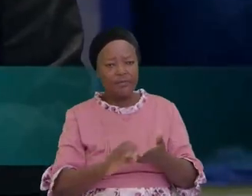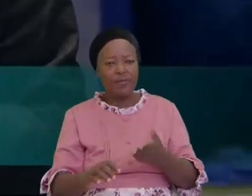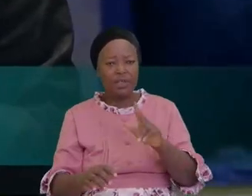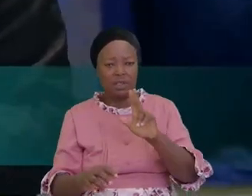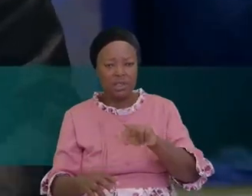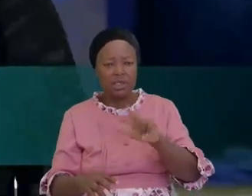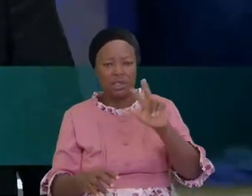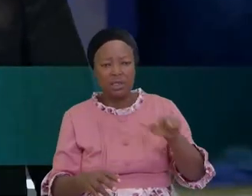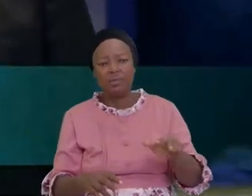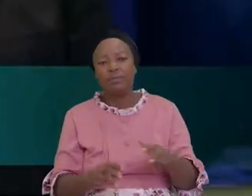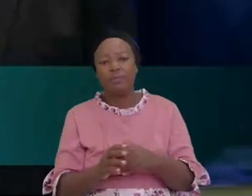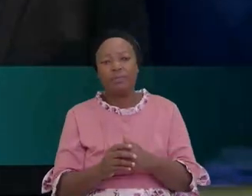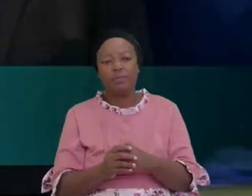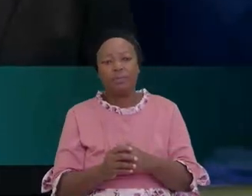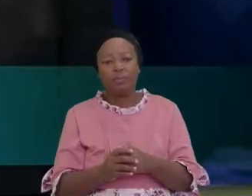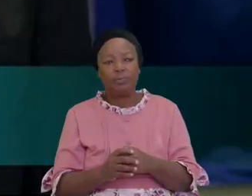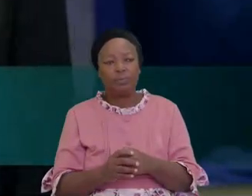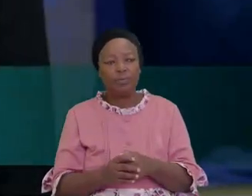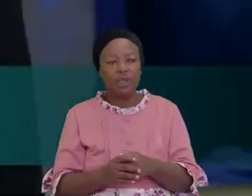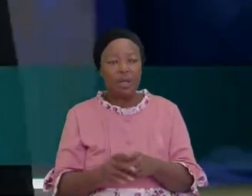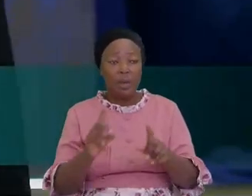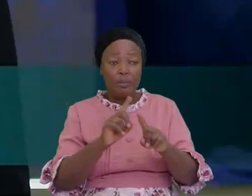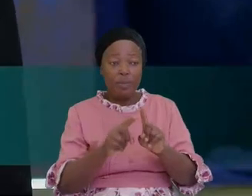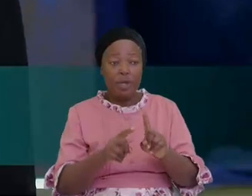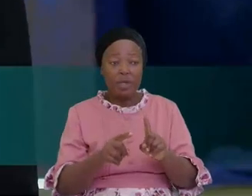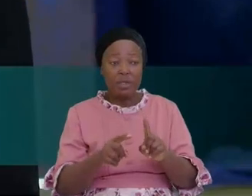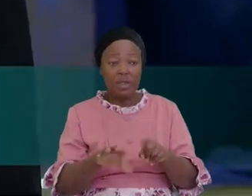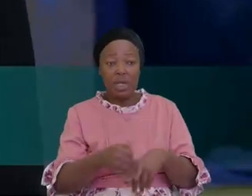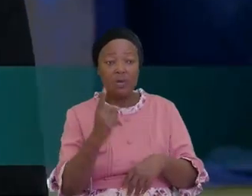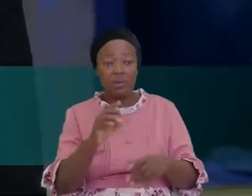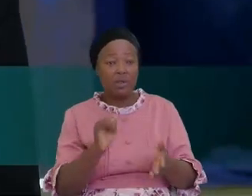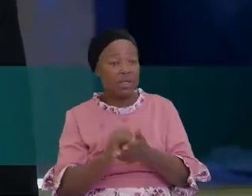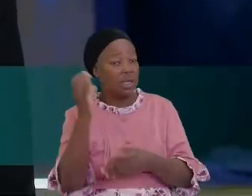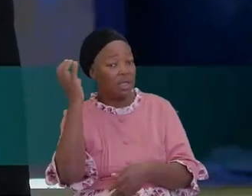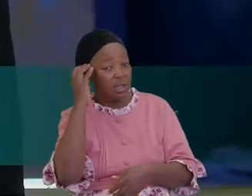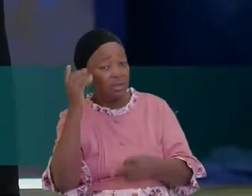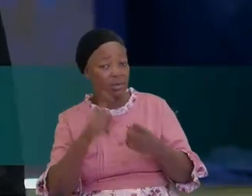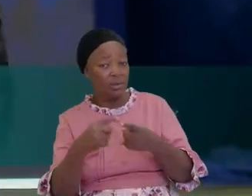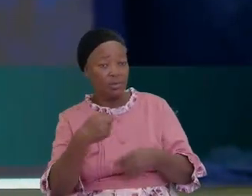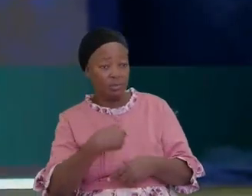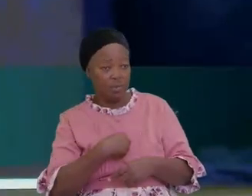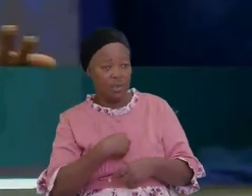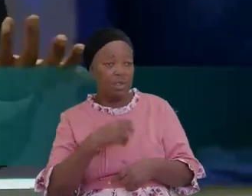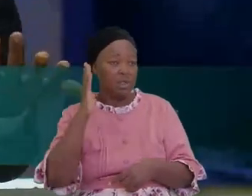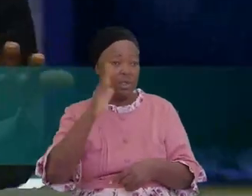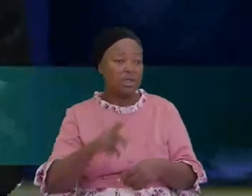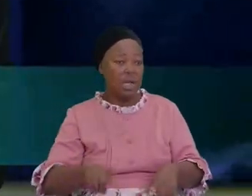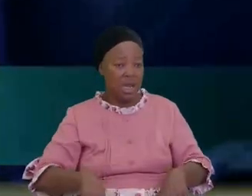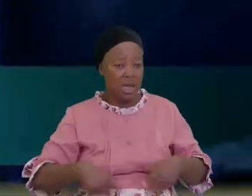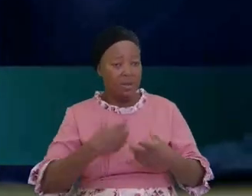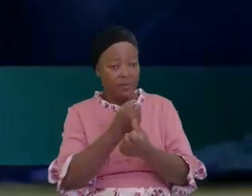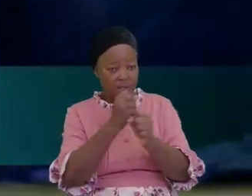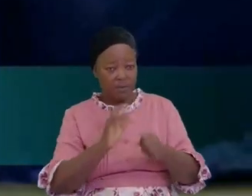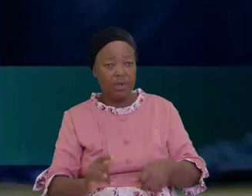Voyons le verset 33. Mais celui qui m'écoute reposera avec